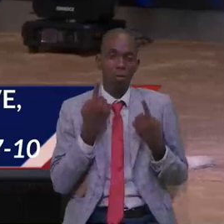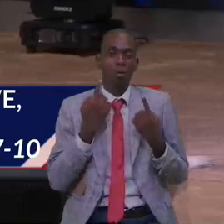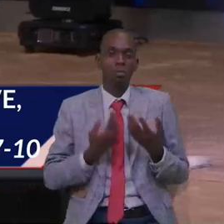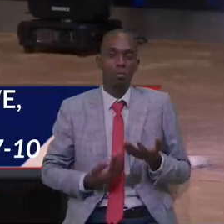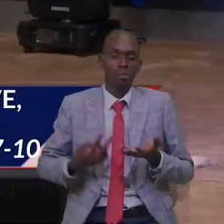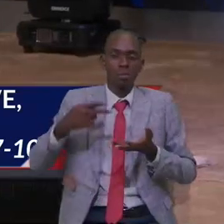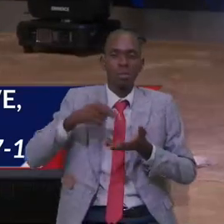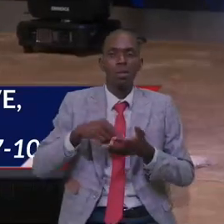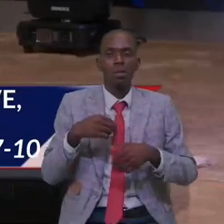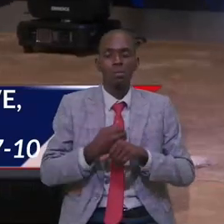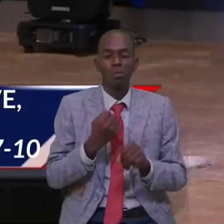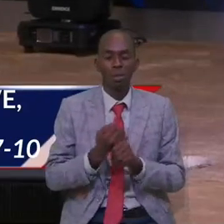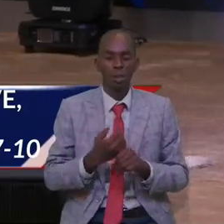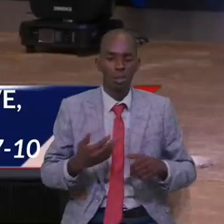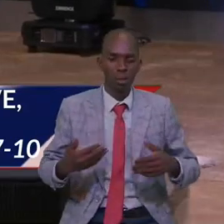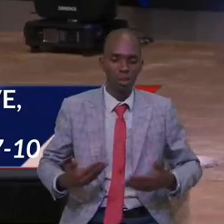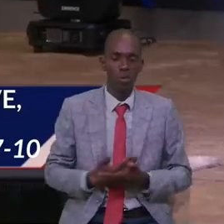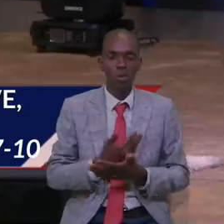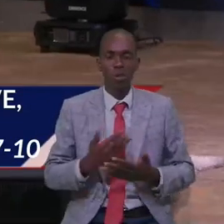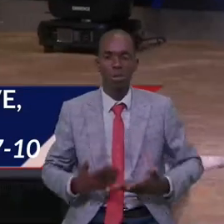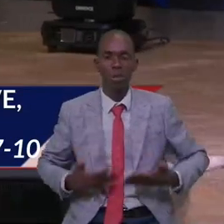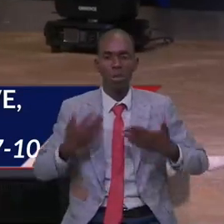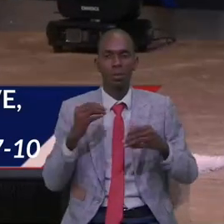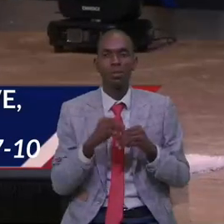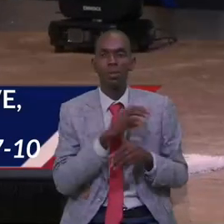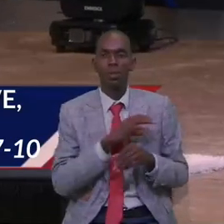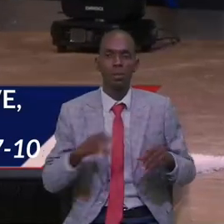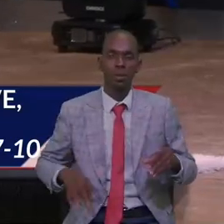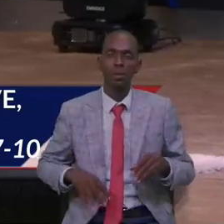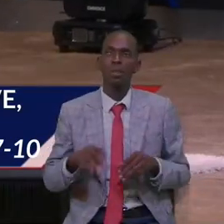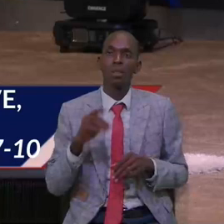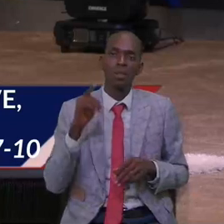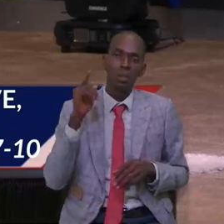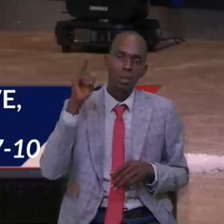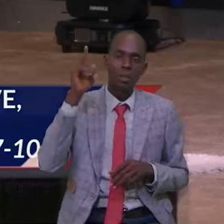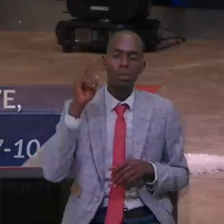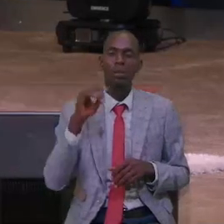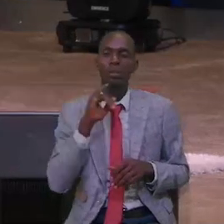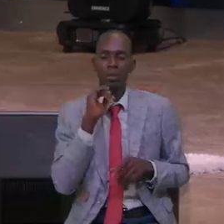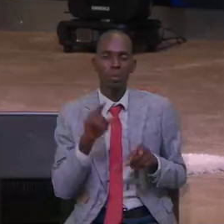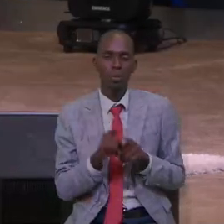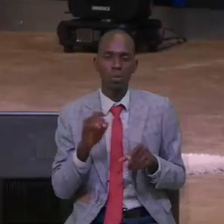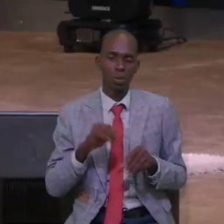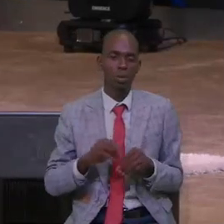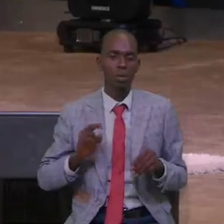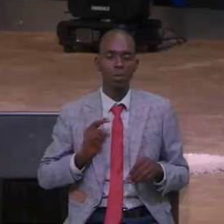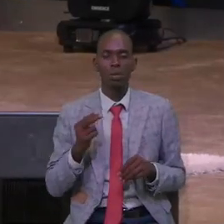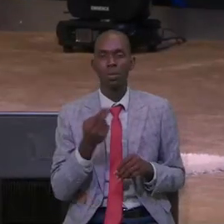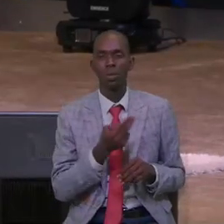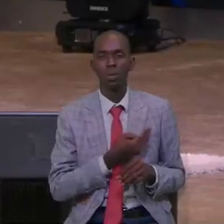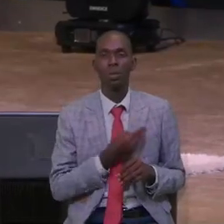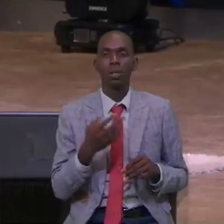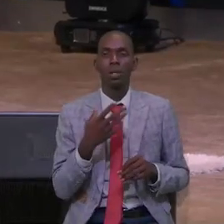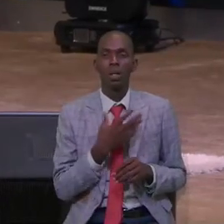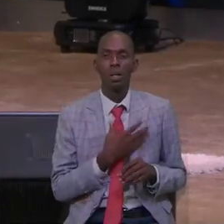nous vivons en Christ, Christ vit en nous. Et vous-même, 1 Pierre 2, 5, et vous-même comme des pierres vivantes,